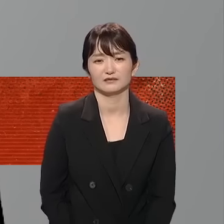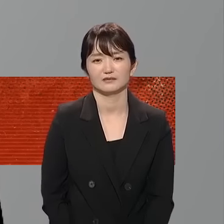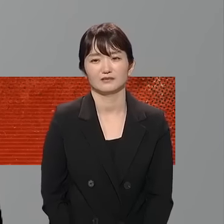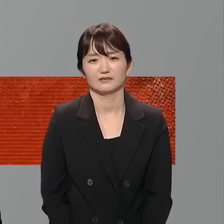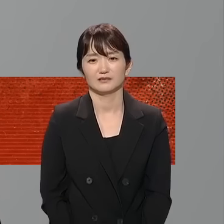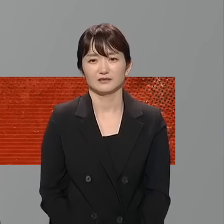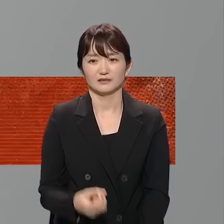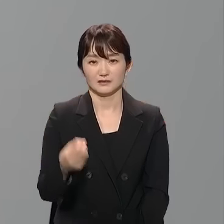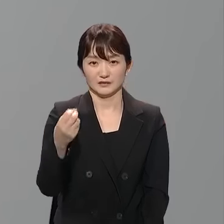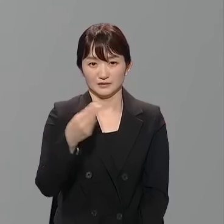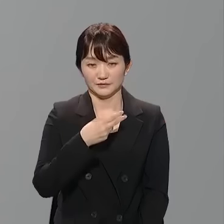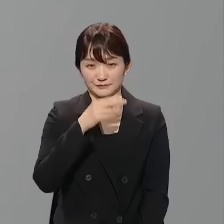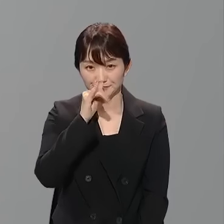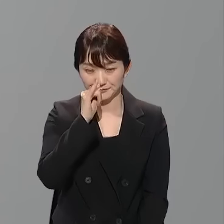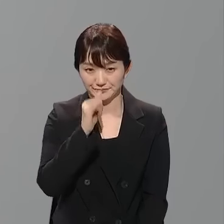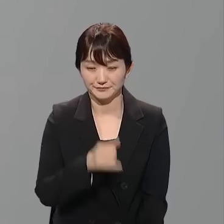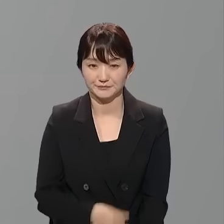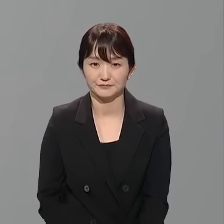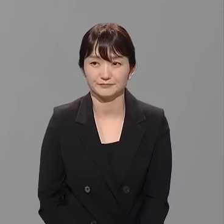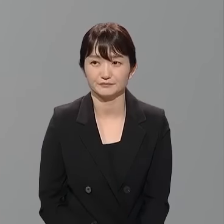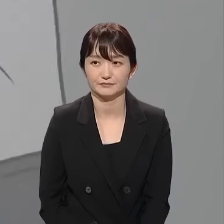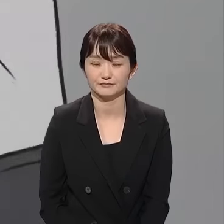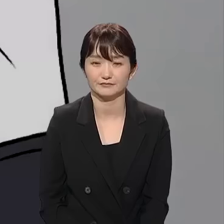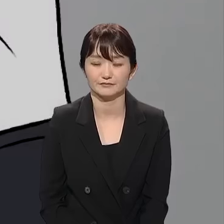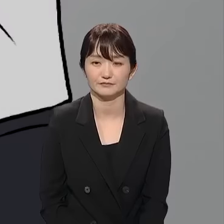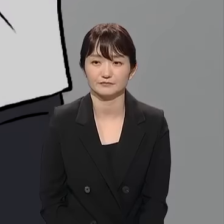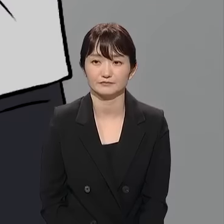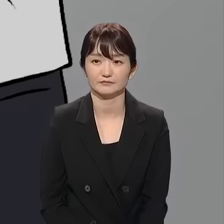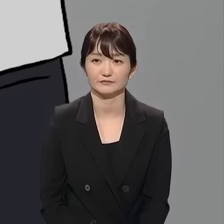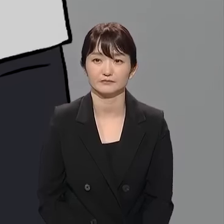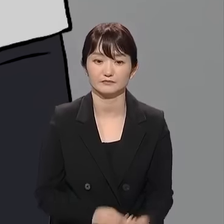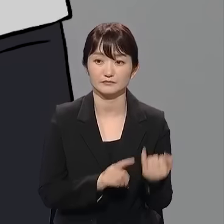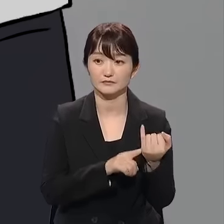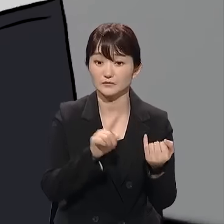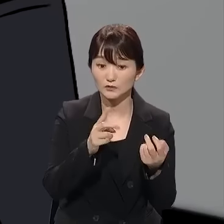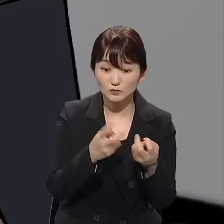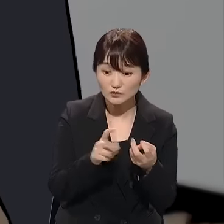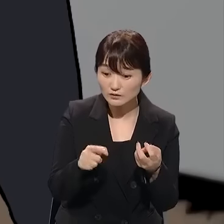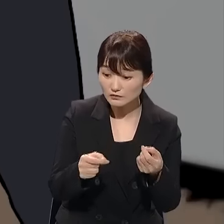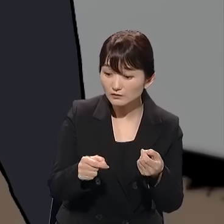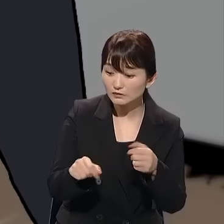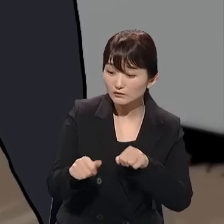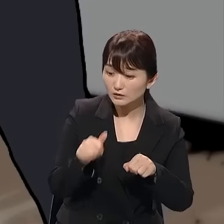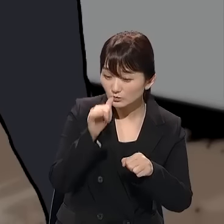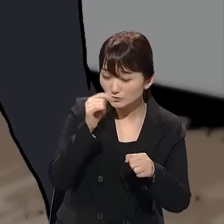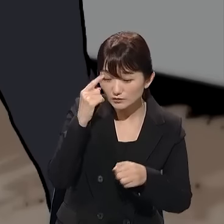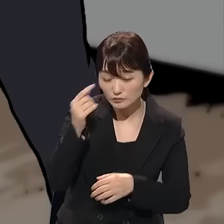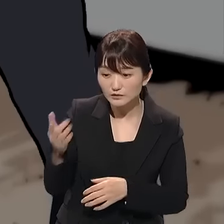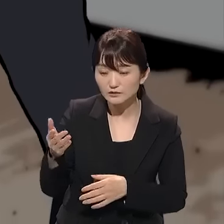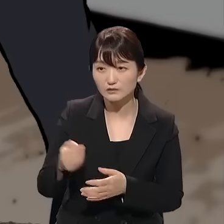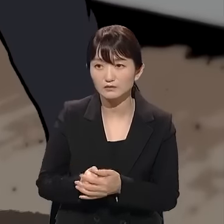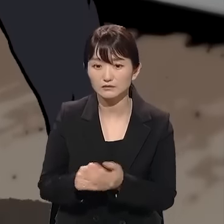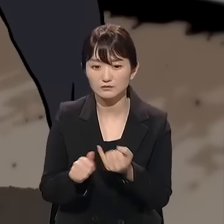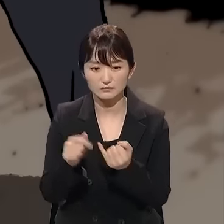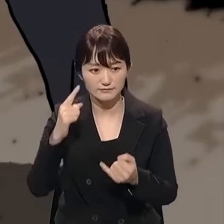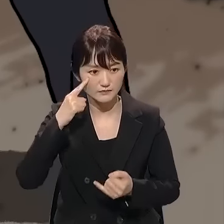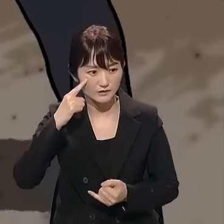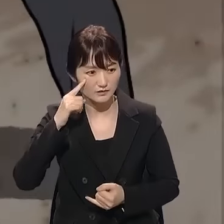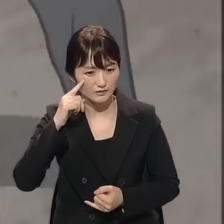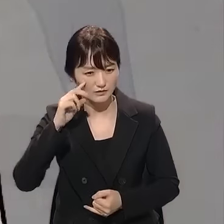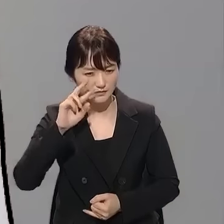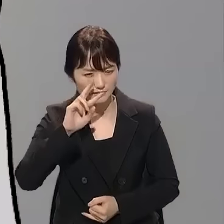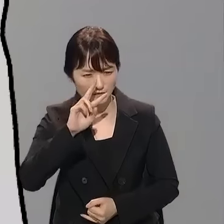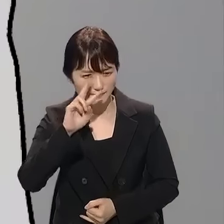끝이 아니잖아요네 돌변했습니다 제보자가 어떻게 이럴 수 있냐고 따지니까 남편은 갑자기 눈빛이 변하더니